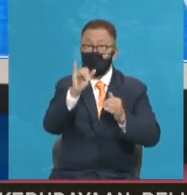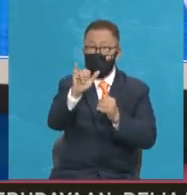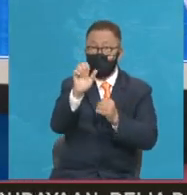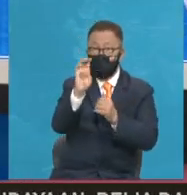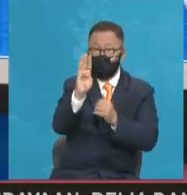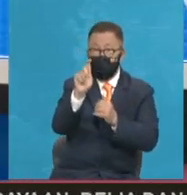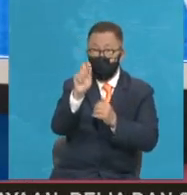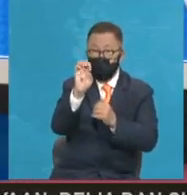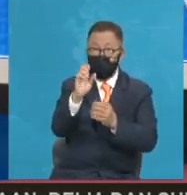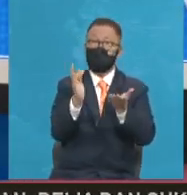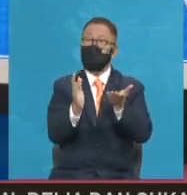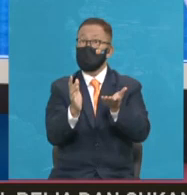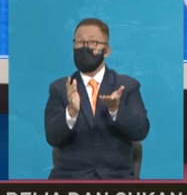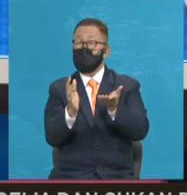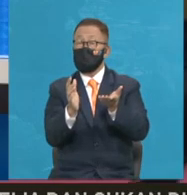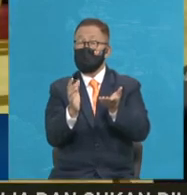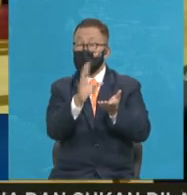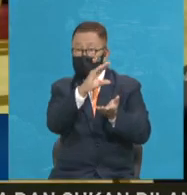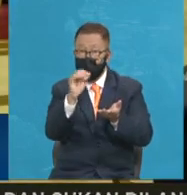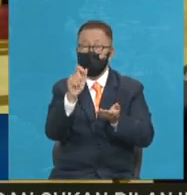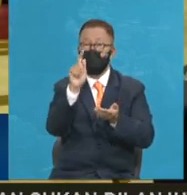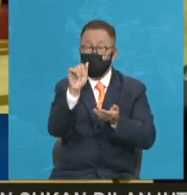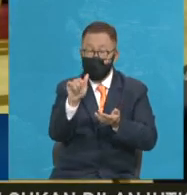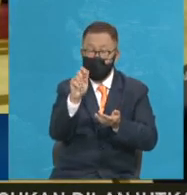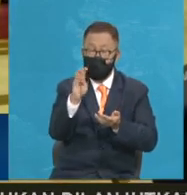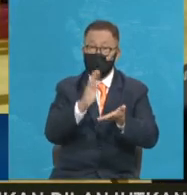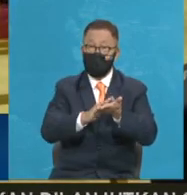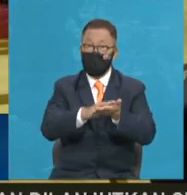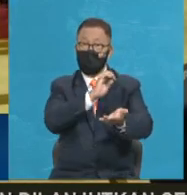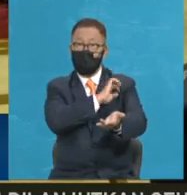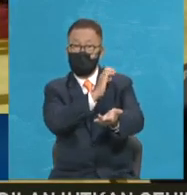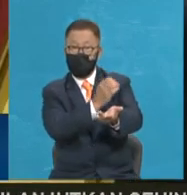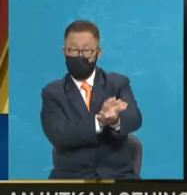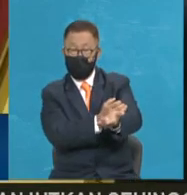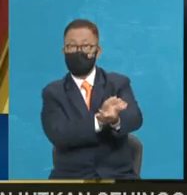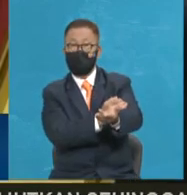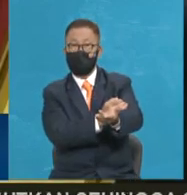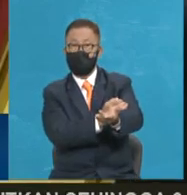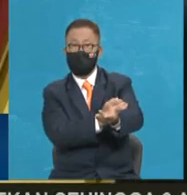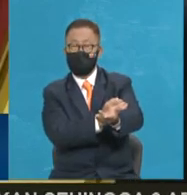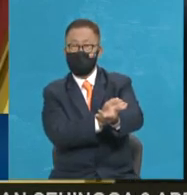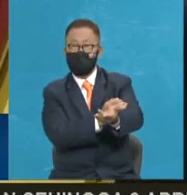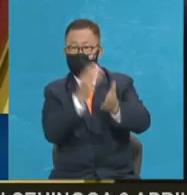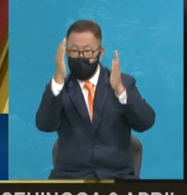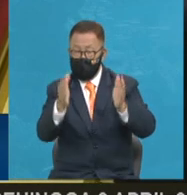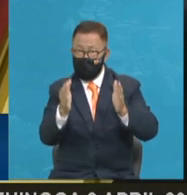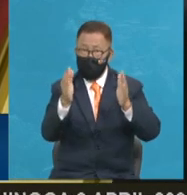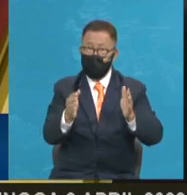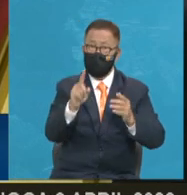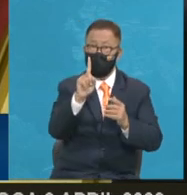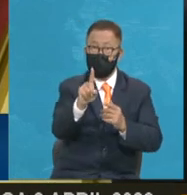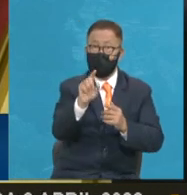isclo felting teknologi Services Dani BTS Kudus energy engineering Sentral para graduan terdiri